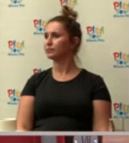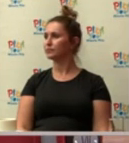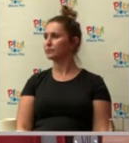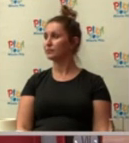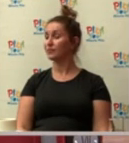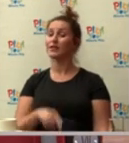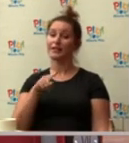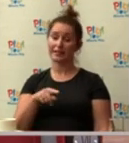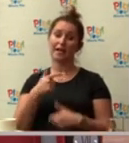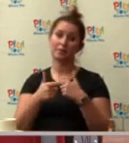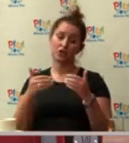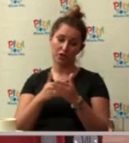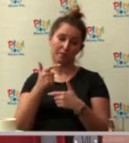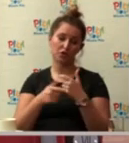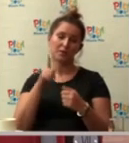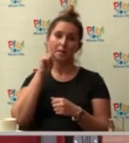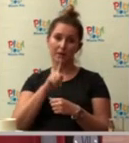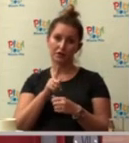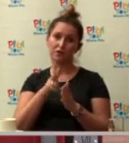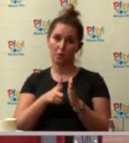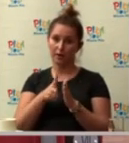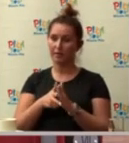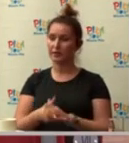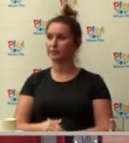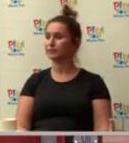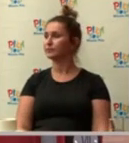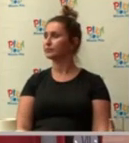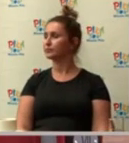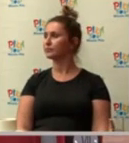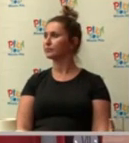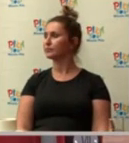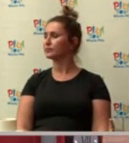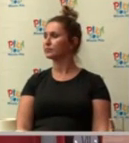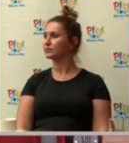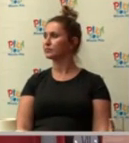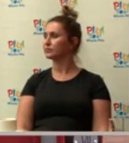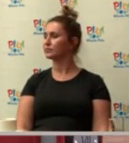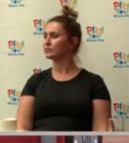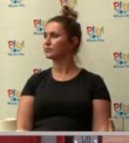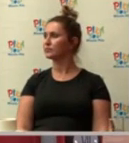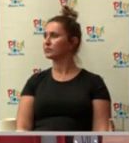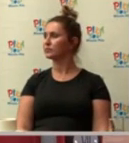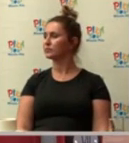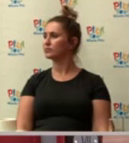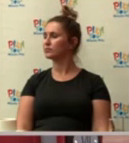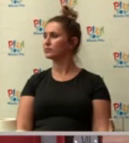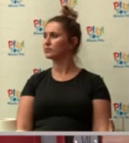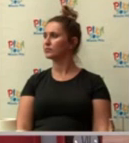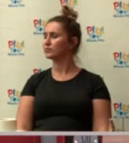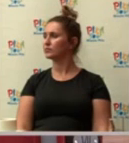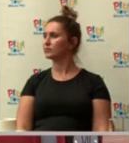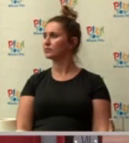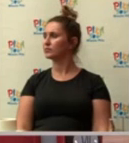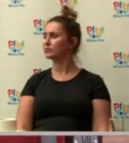rzeczywistą, albo nie bawić się w żadne podchody, bo oni tak w to nie uwierzą. Nie wiem, powiem tak, kwota